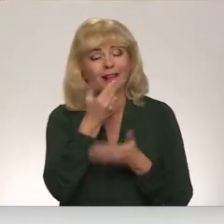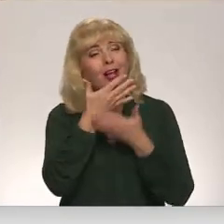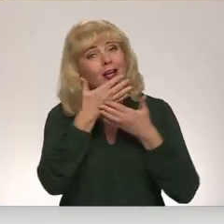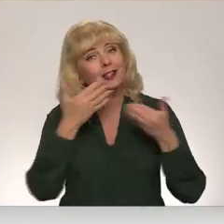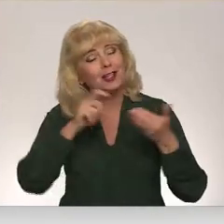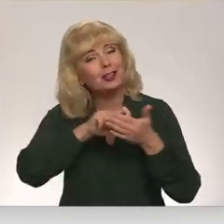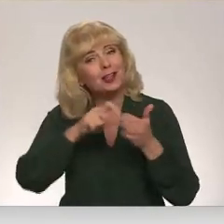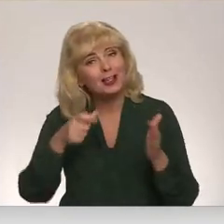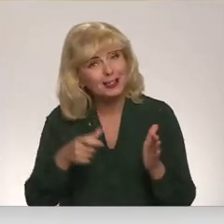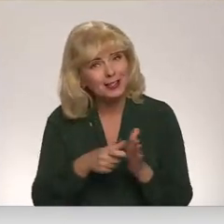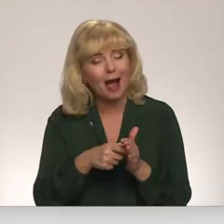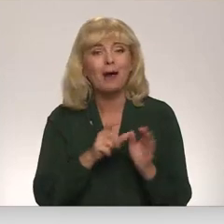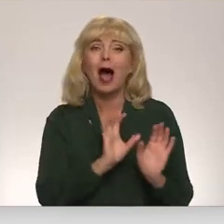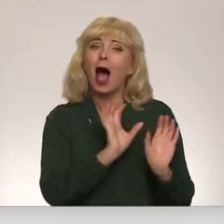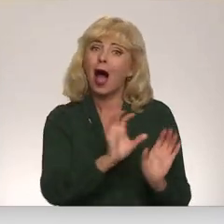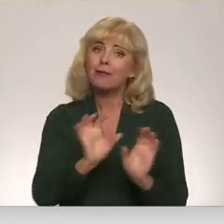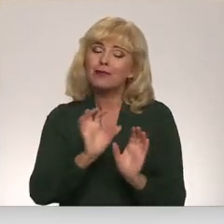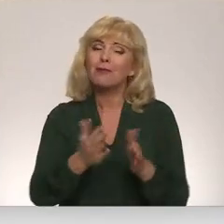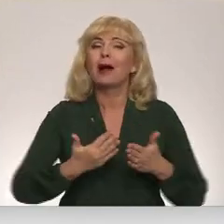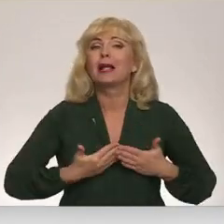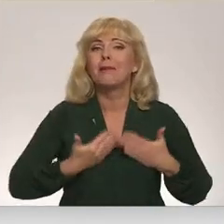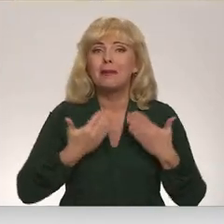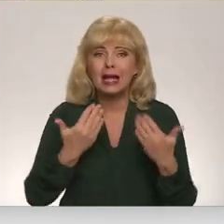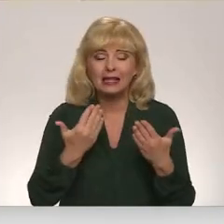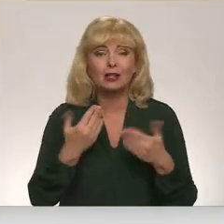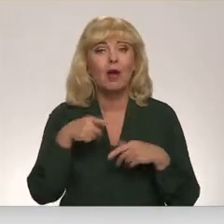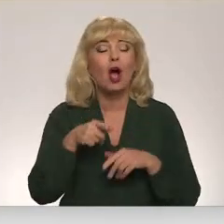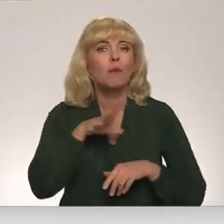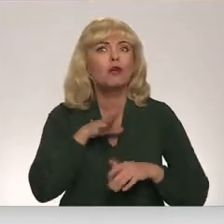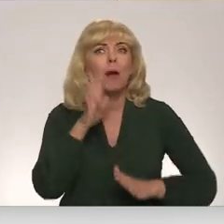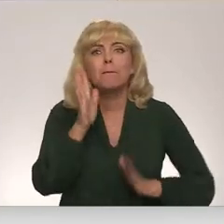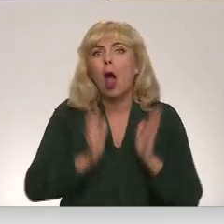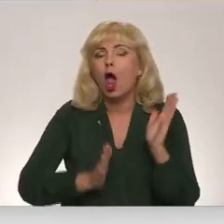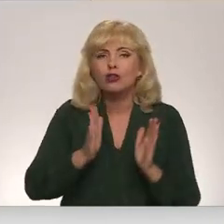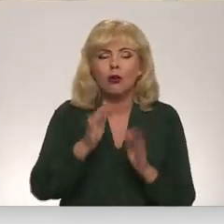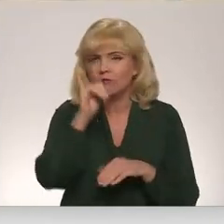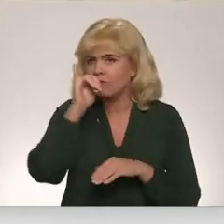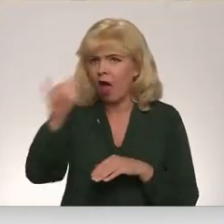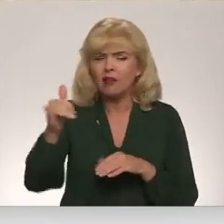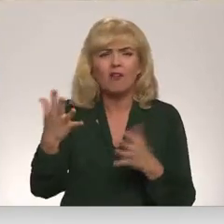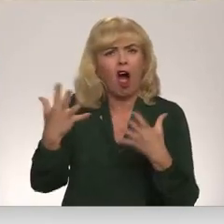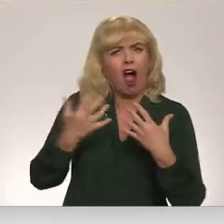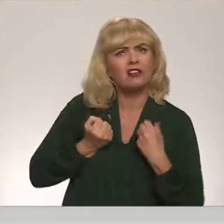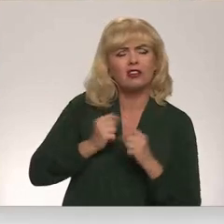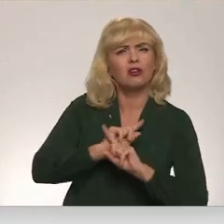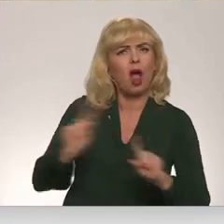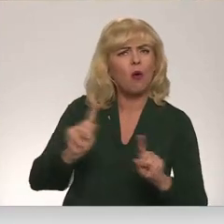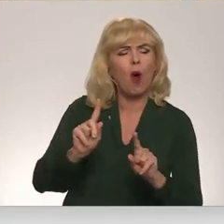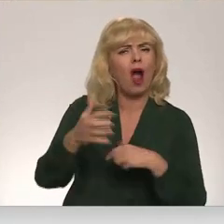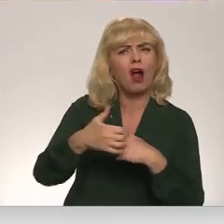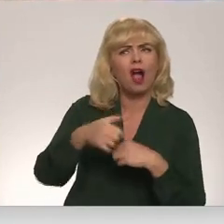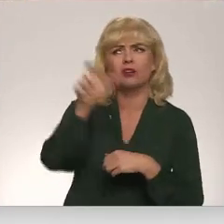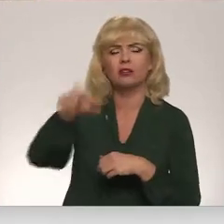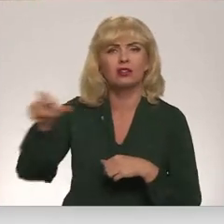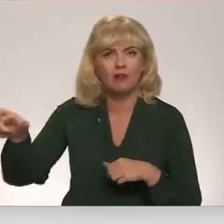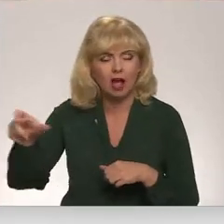istavas priekšrocības un aprūpētāju mīlestību. No tāda mežoņa, kurš nevienu nelaida klāt ne kaķus, ne cilvēkus, viņš